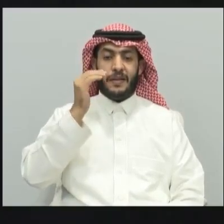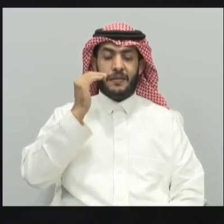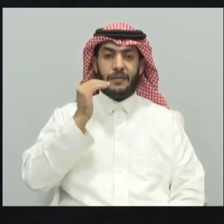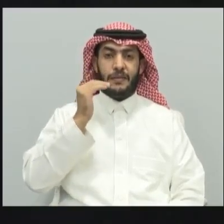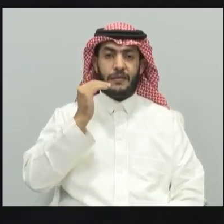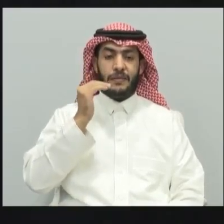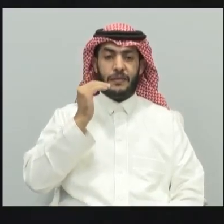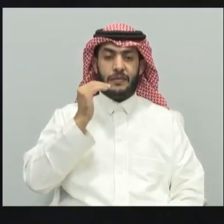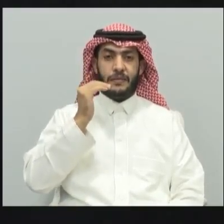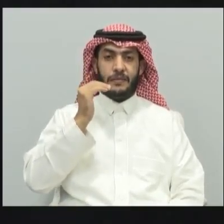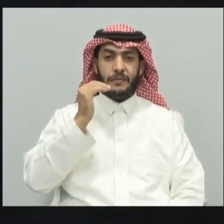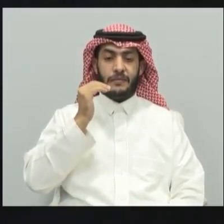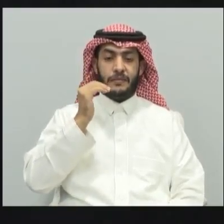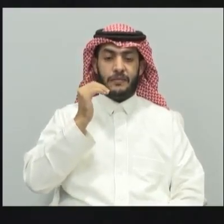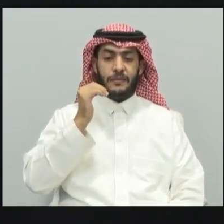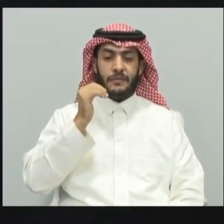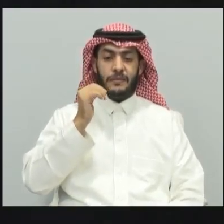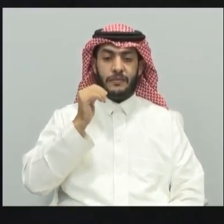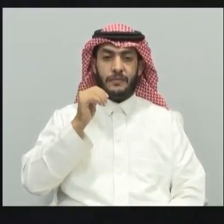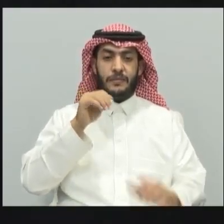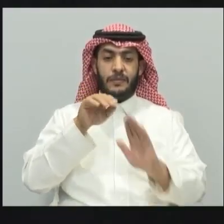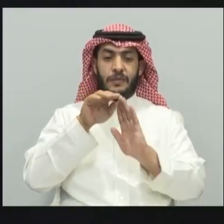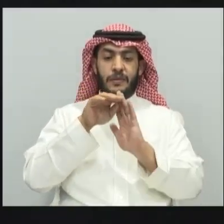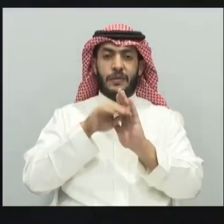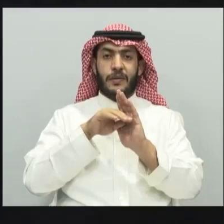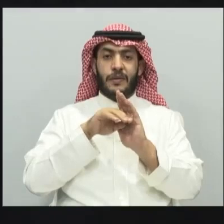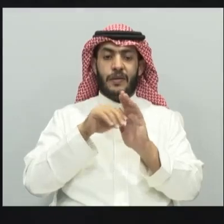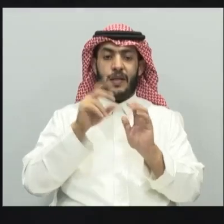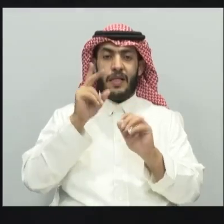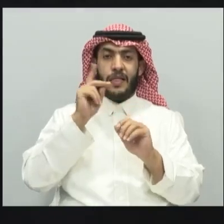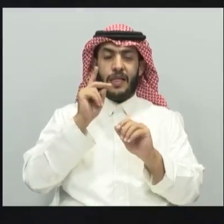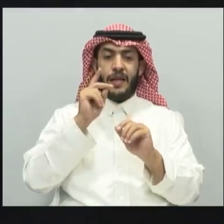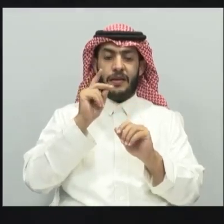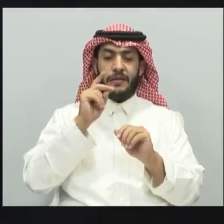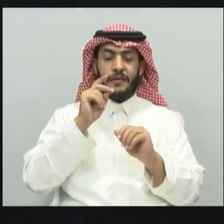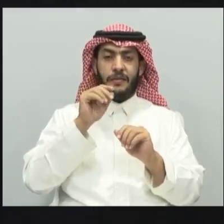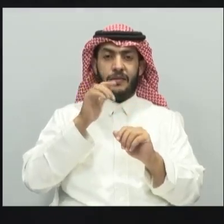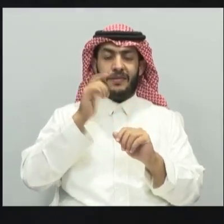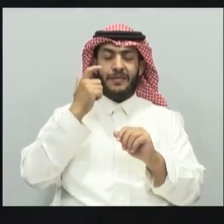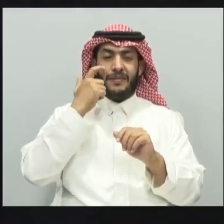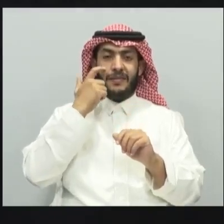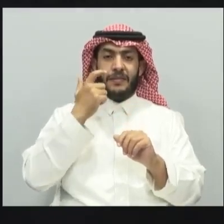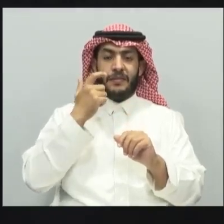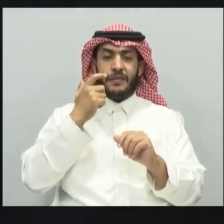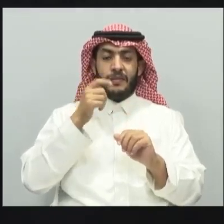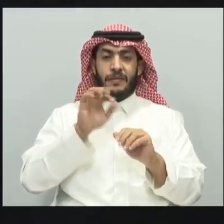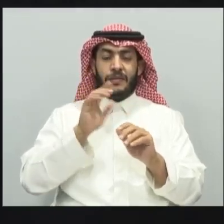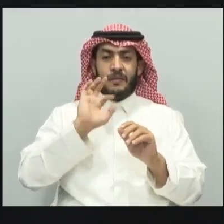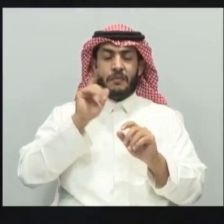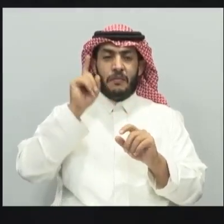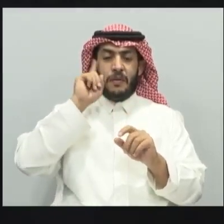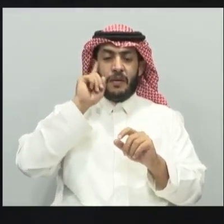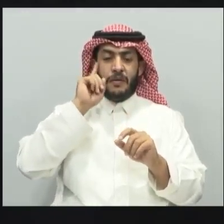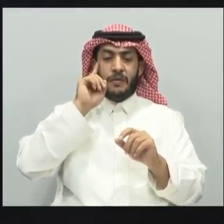وضعه هو او سرقها من غيره او وضعت له فحدث بها تغفلا